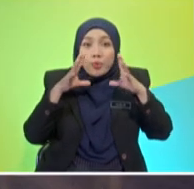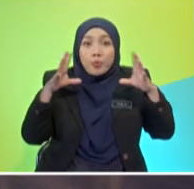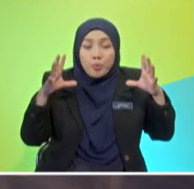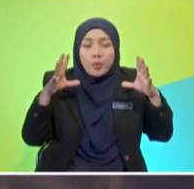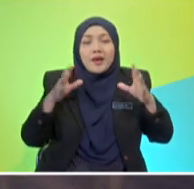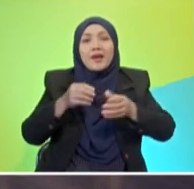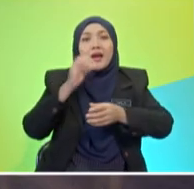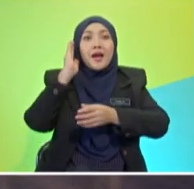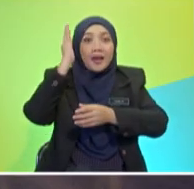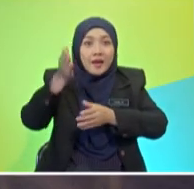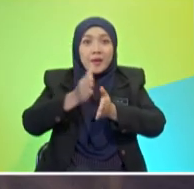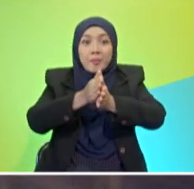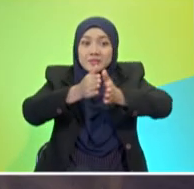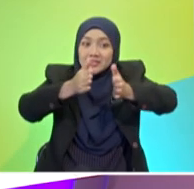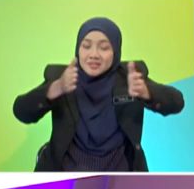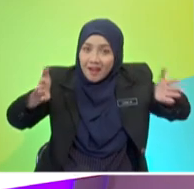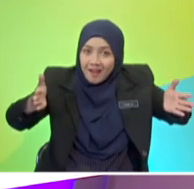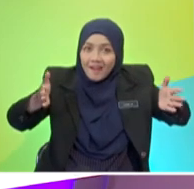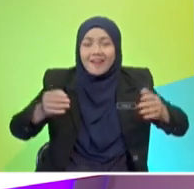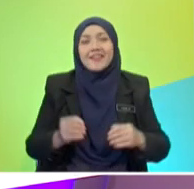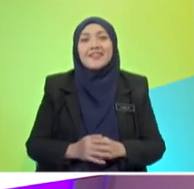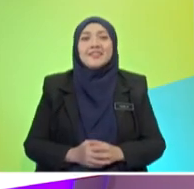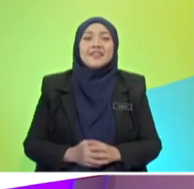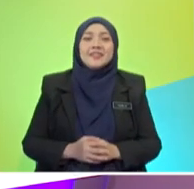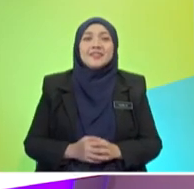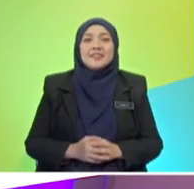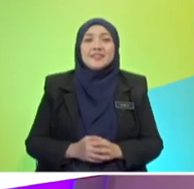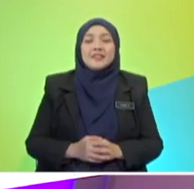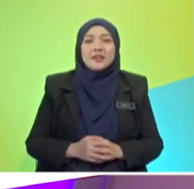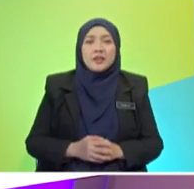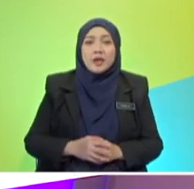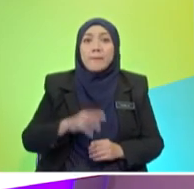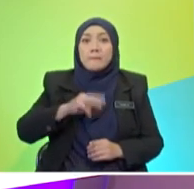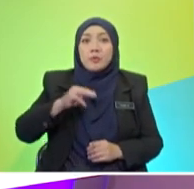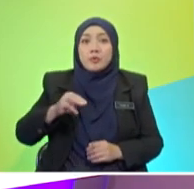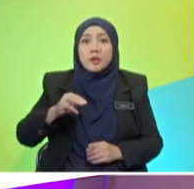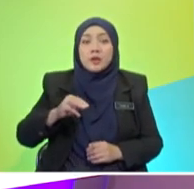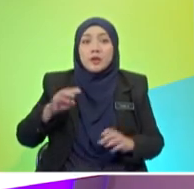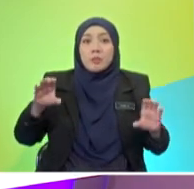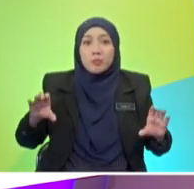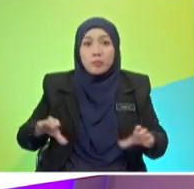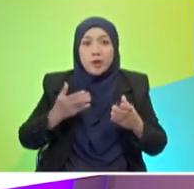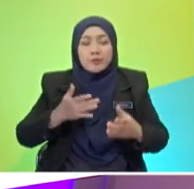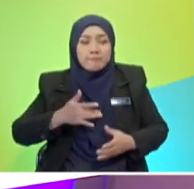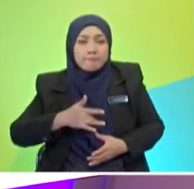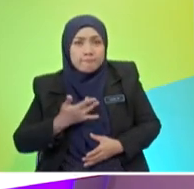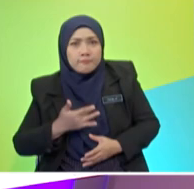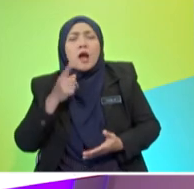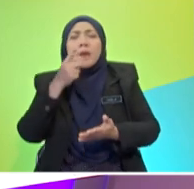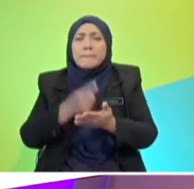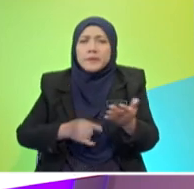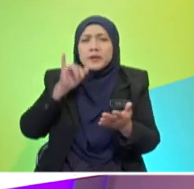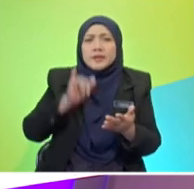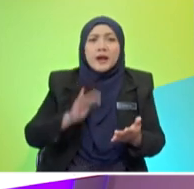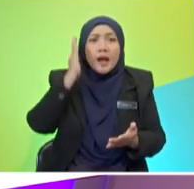yang kita akan belajar, iaitu membuat ramalan berdasarkan apa yang akan berlaku. Okey? Apa yang akan berlaku